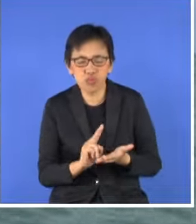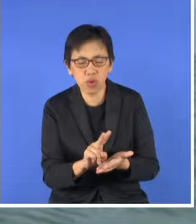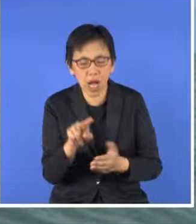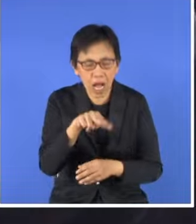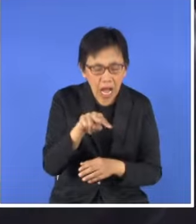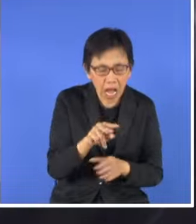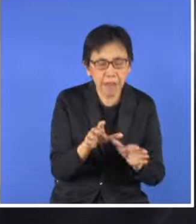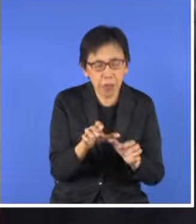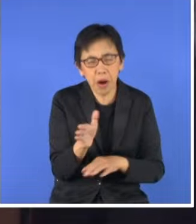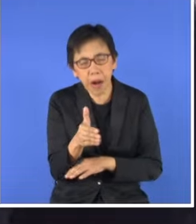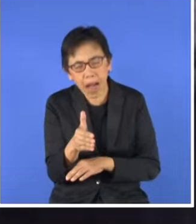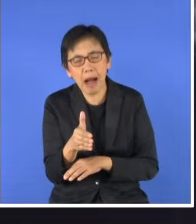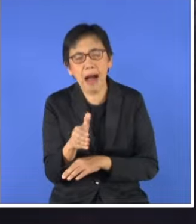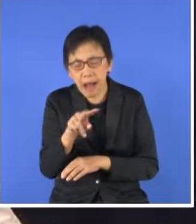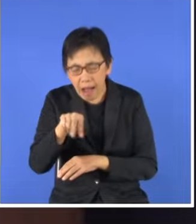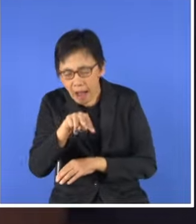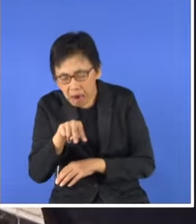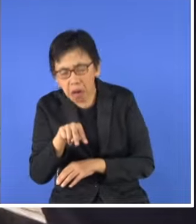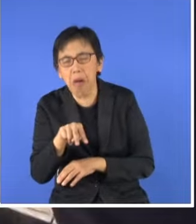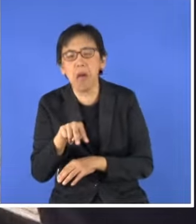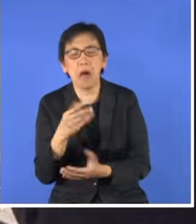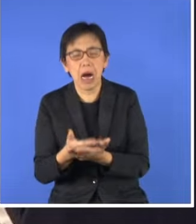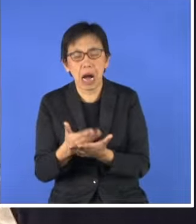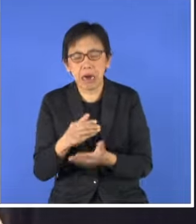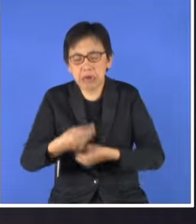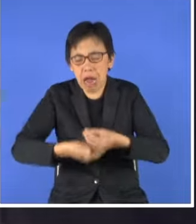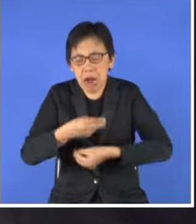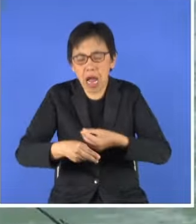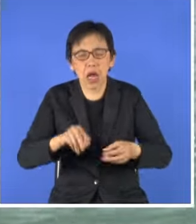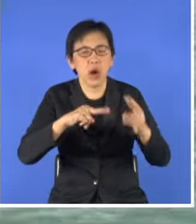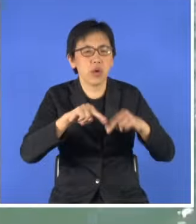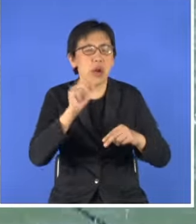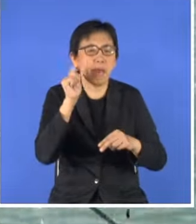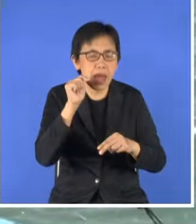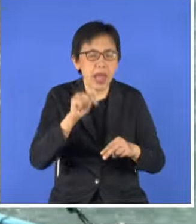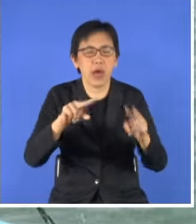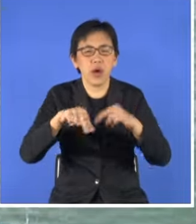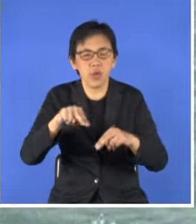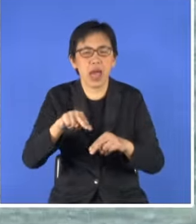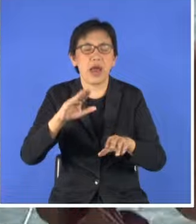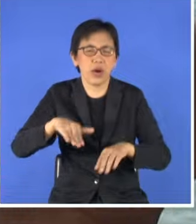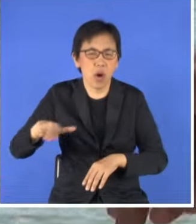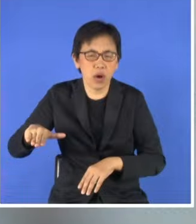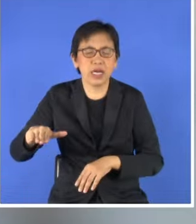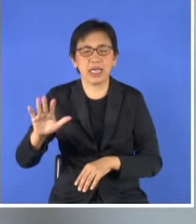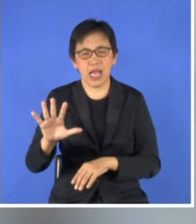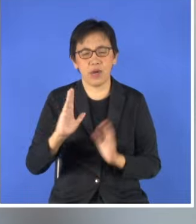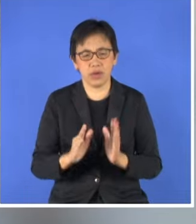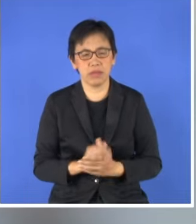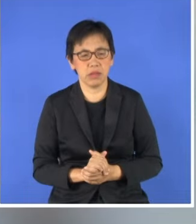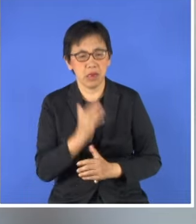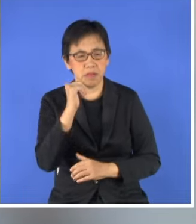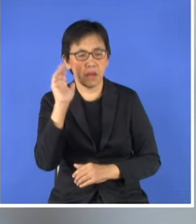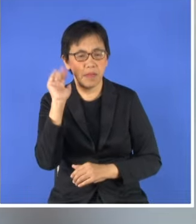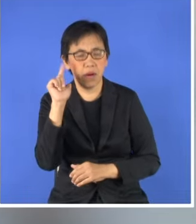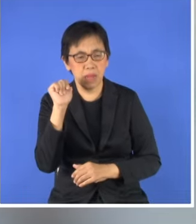เงินเ่ะส่งเเรียกว่าไปขายเนี่ยมาหาเงินส่งแม่นะครับไม่ใช่มาดูแลแม่แล้วก็ให้น้องเนี่ยครับเลี้ยงน้องอีก 5คนเนื่องจากว่าพ่อแม่